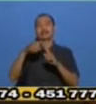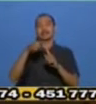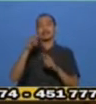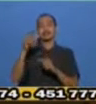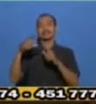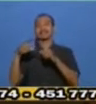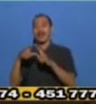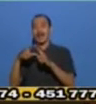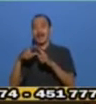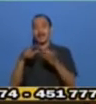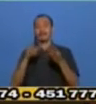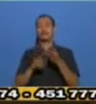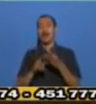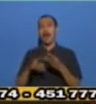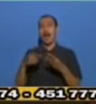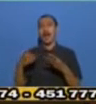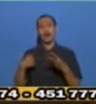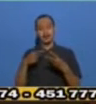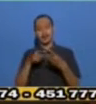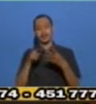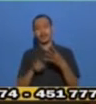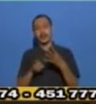ada kemudian Moderna yang